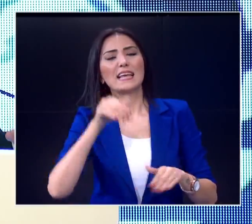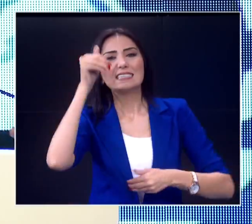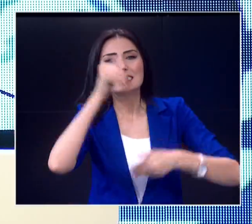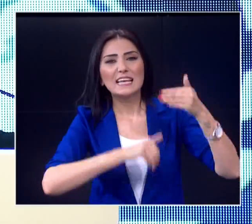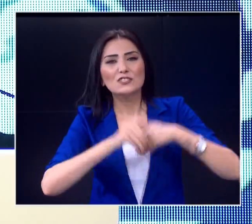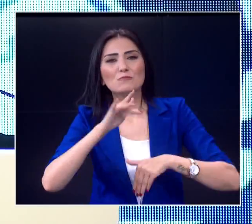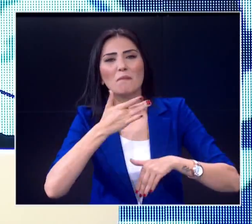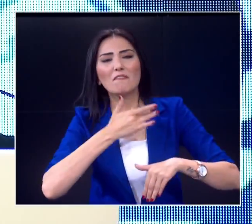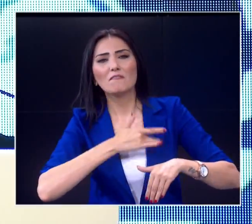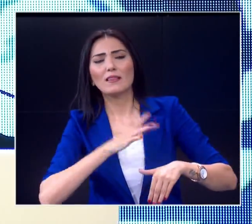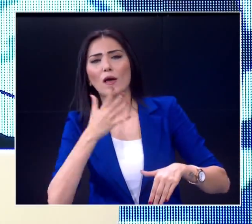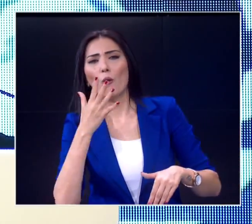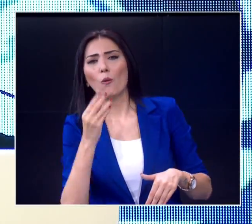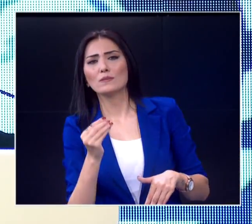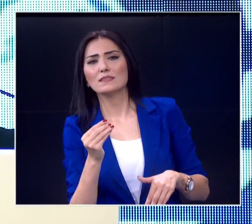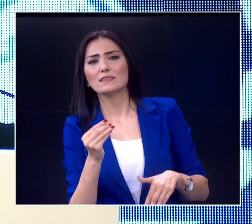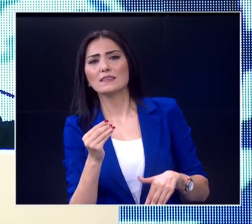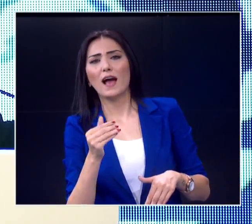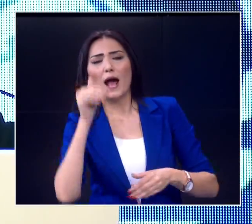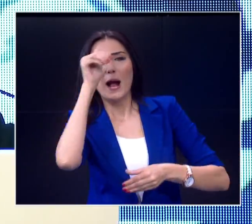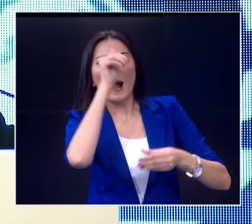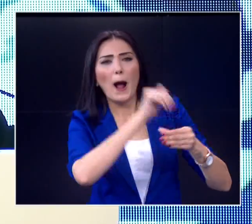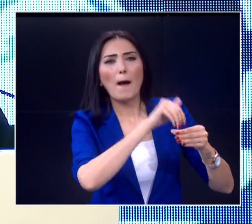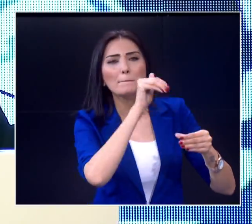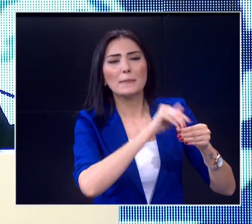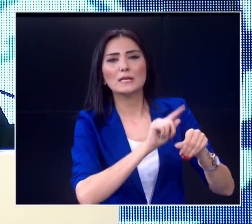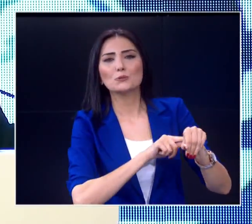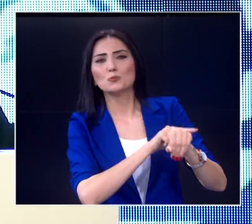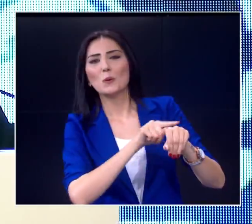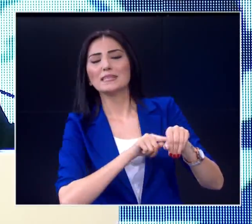zamanı peyda olan kampanya süresince